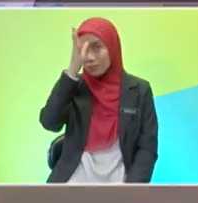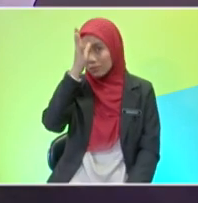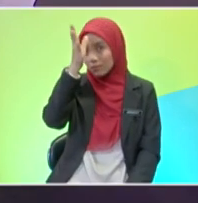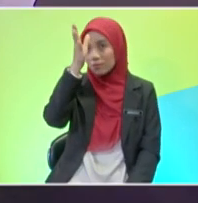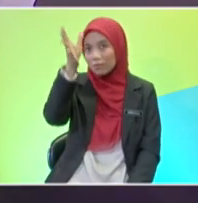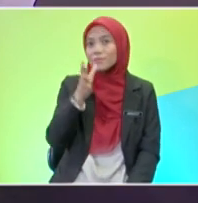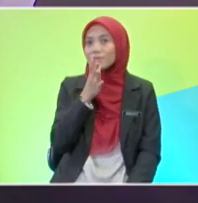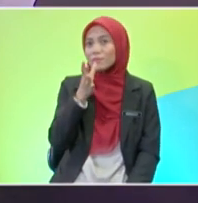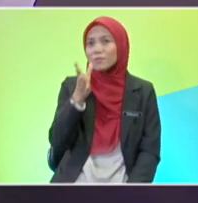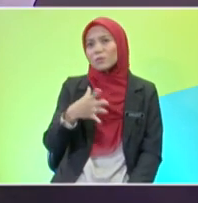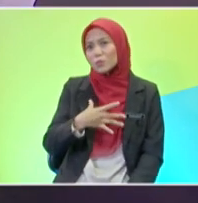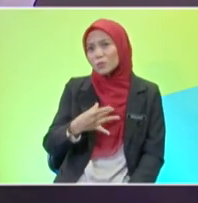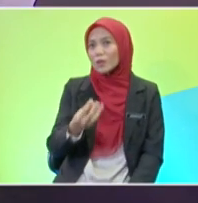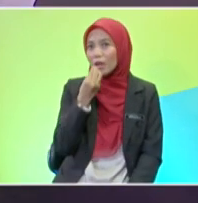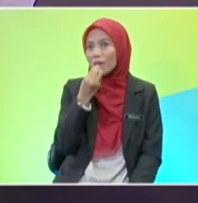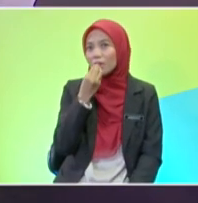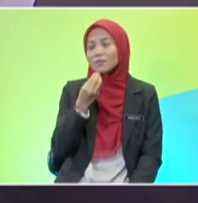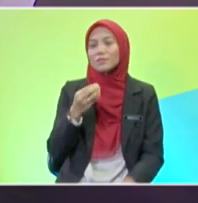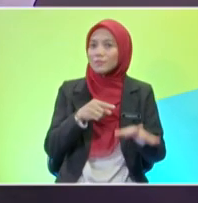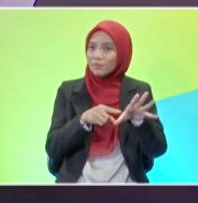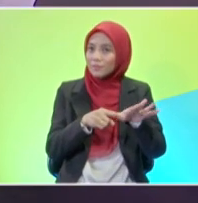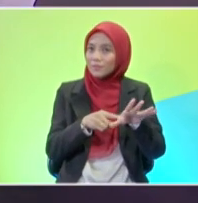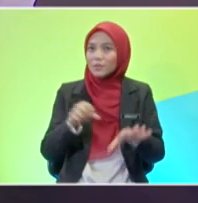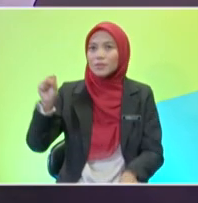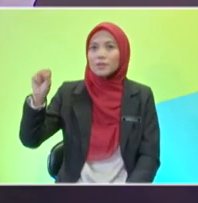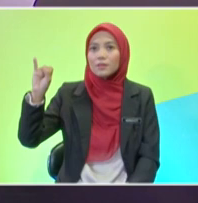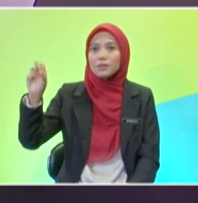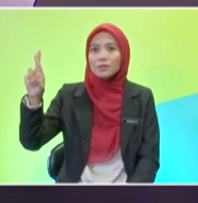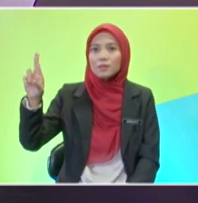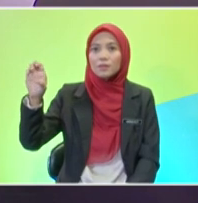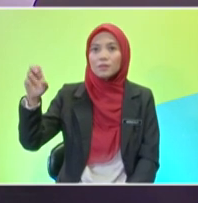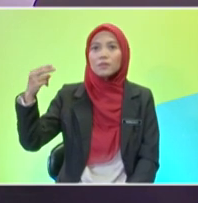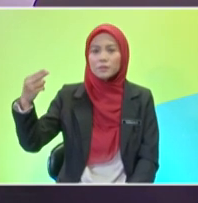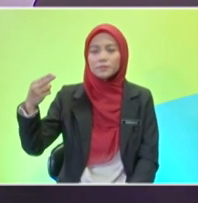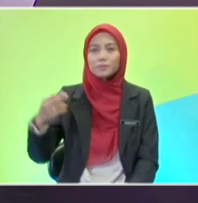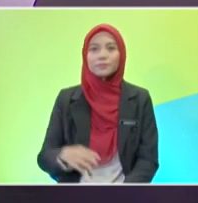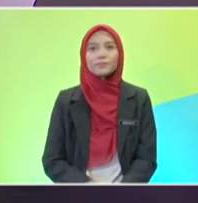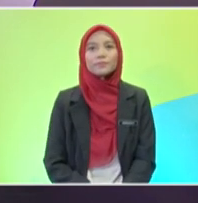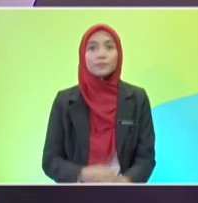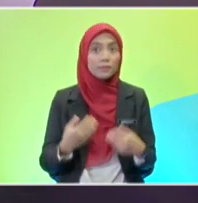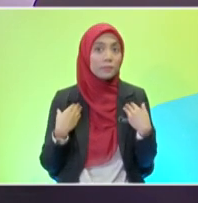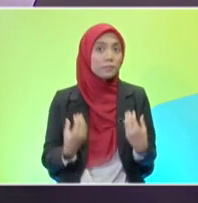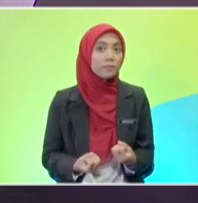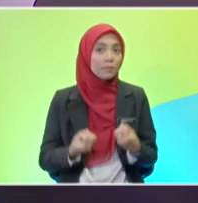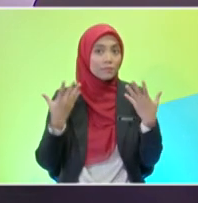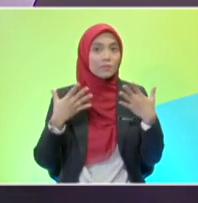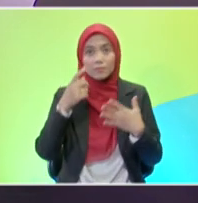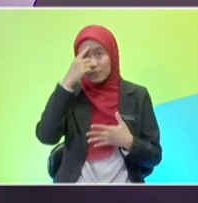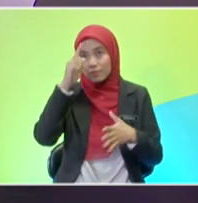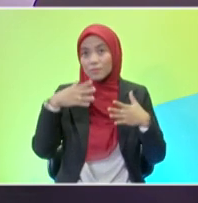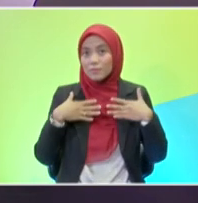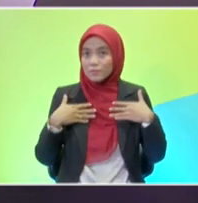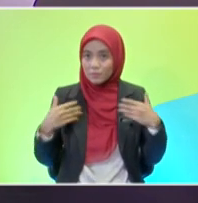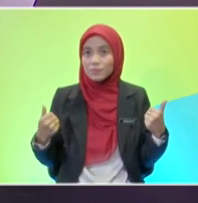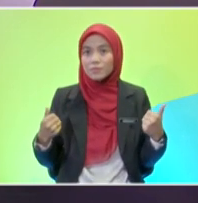sirih itu kan betul banyak Asiah di dalam kita mencari motif atau menghasilkan karya